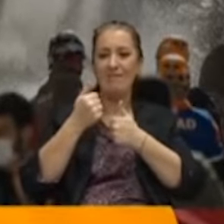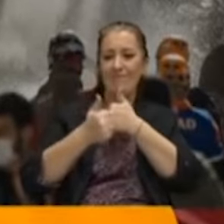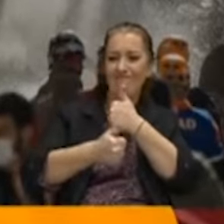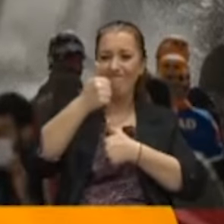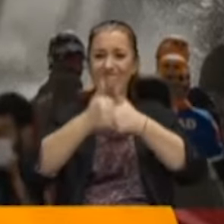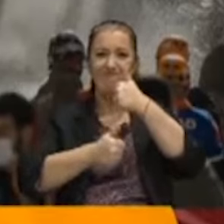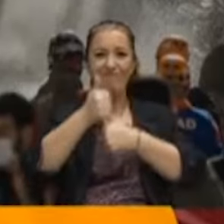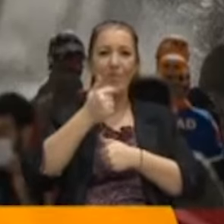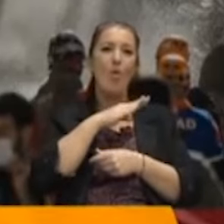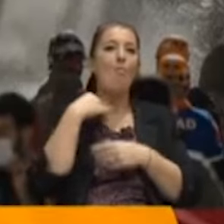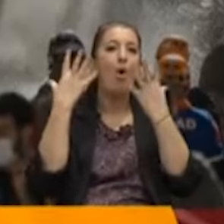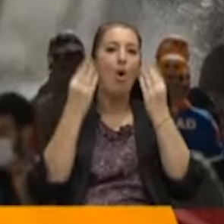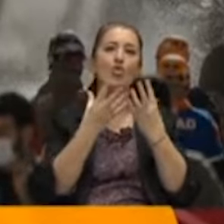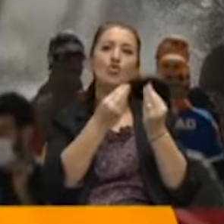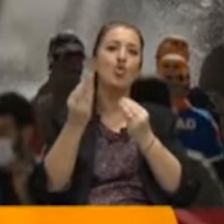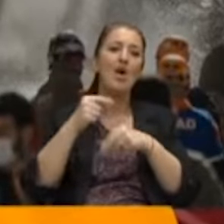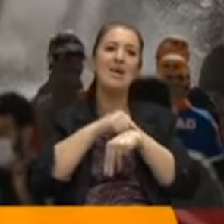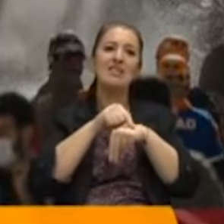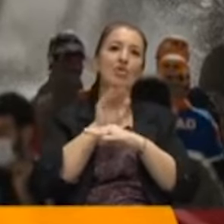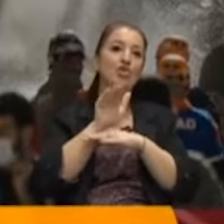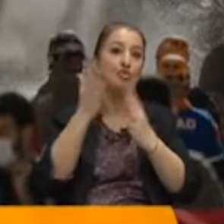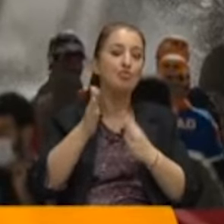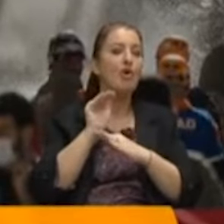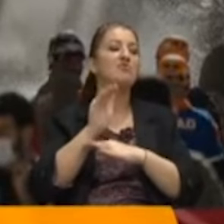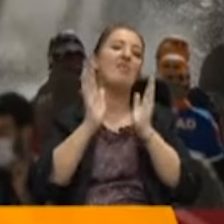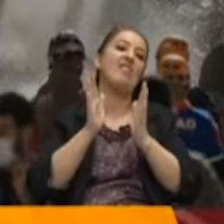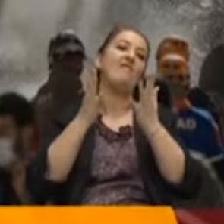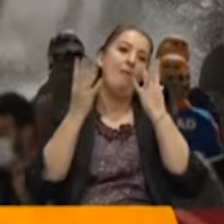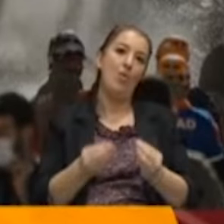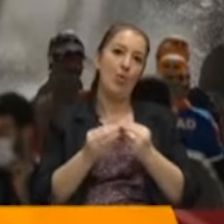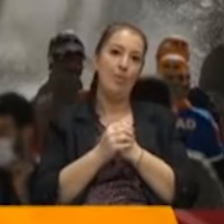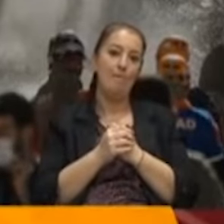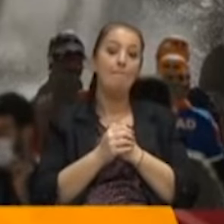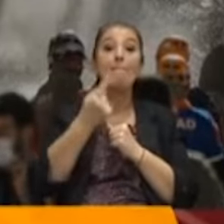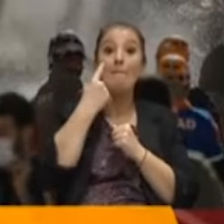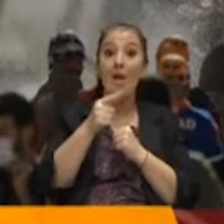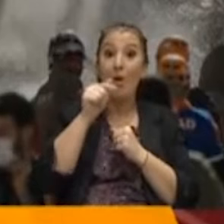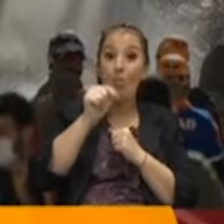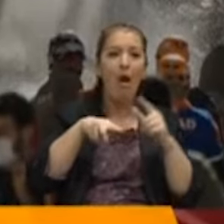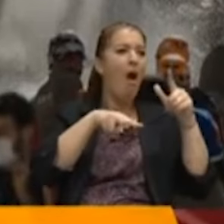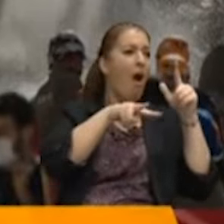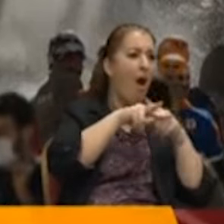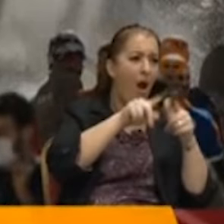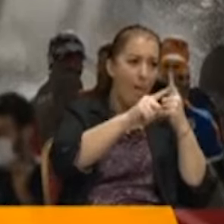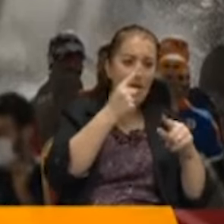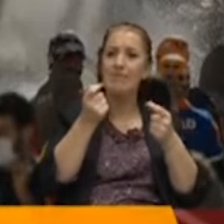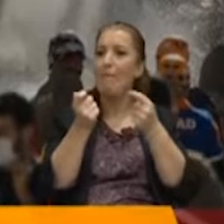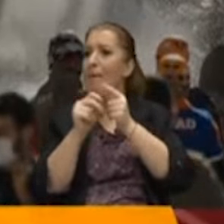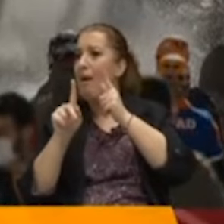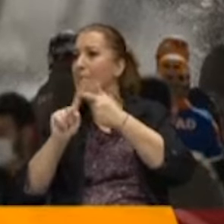olduğu çok dönemleri yaşamıştır, yaşamaya devam ediyor. Bakın bunun A partisi, B partisi